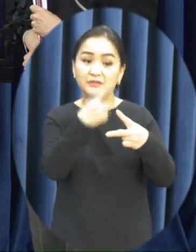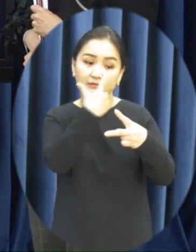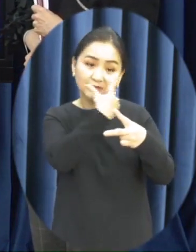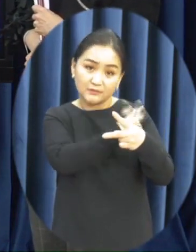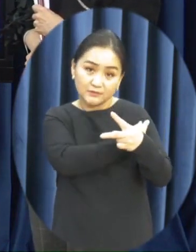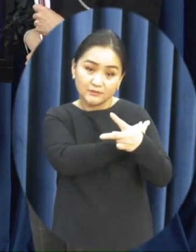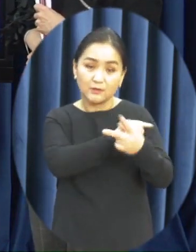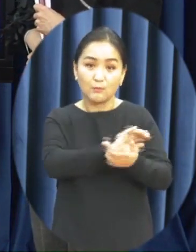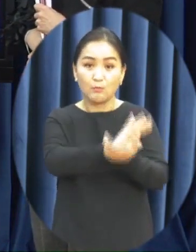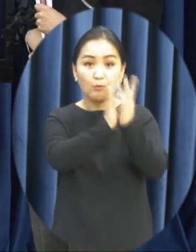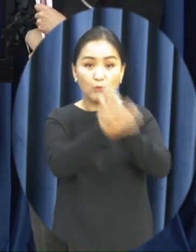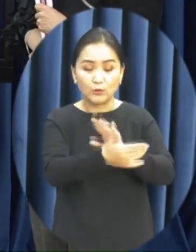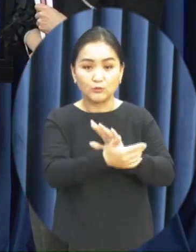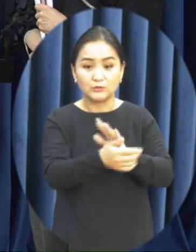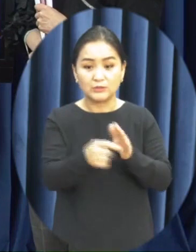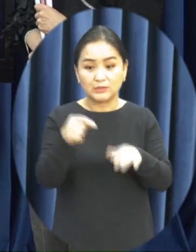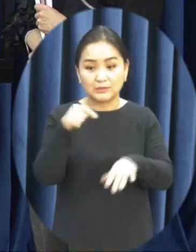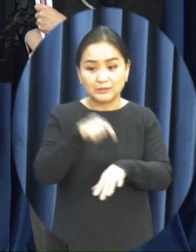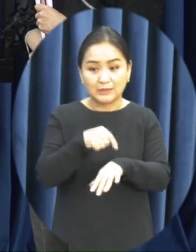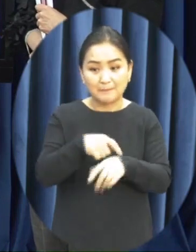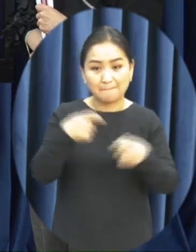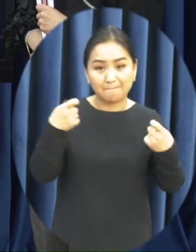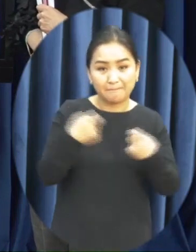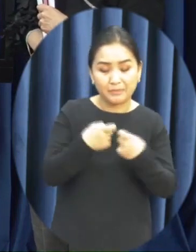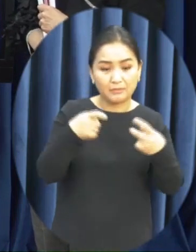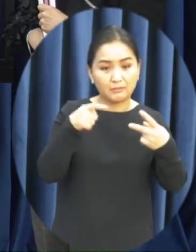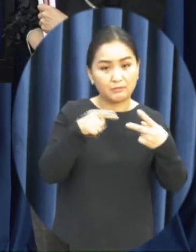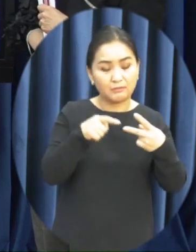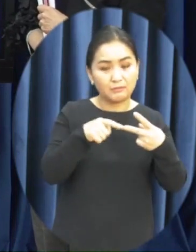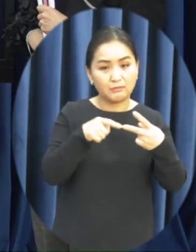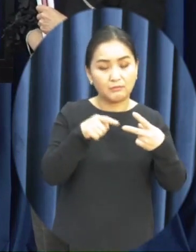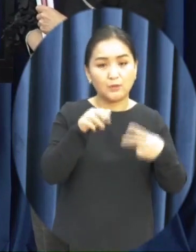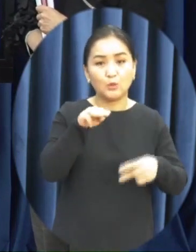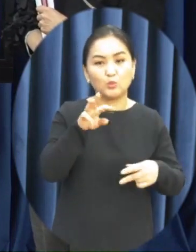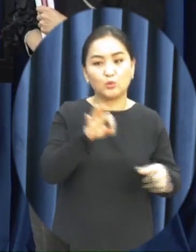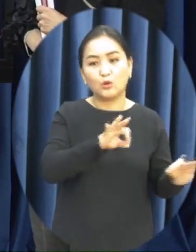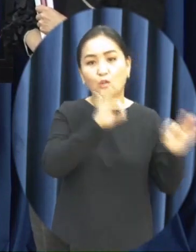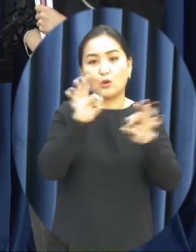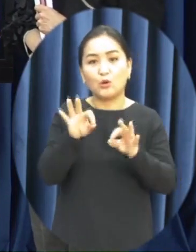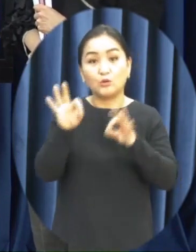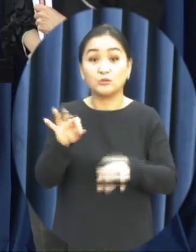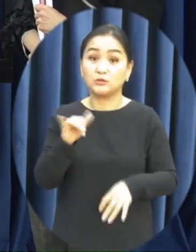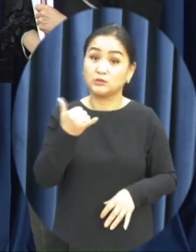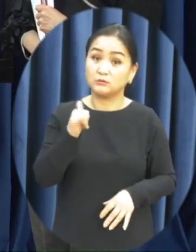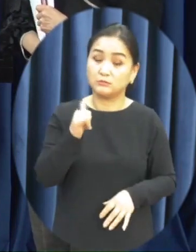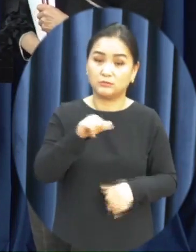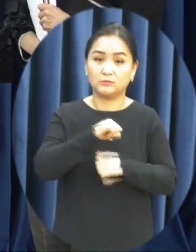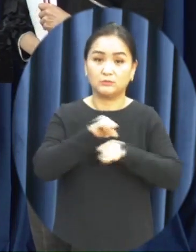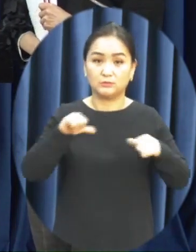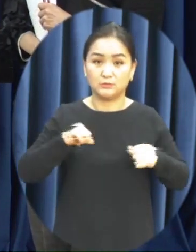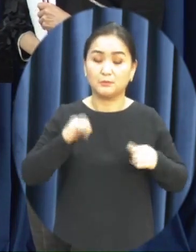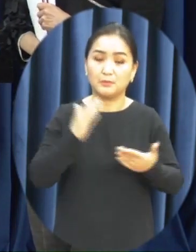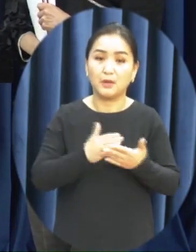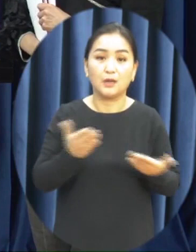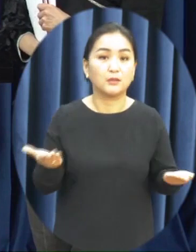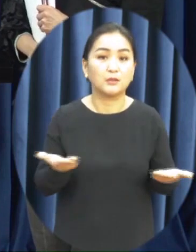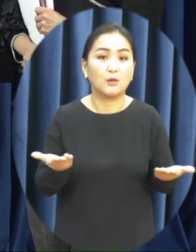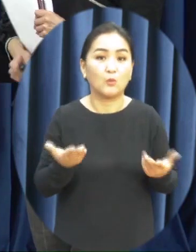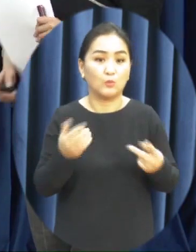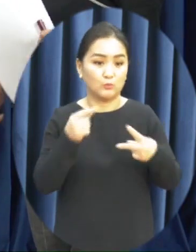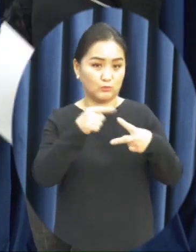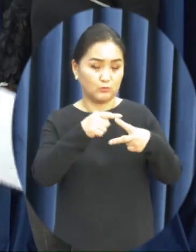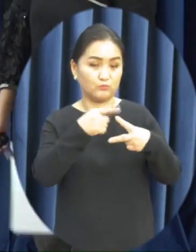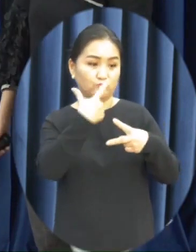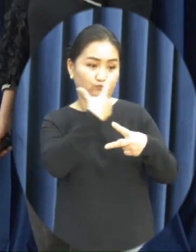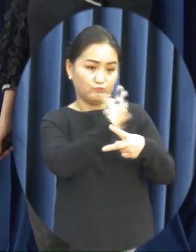ལུགས